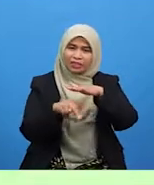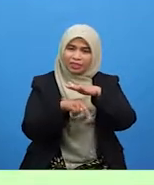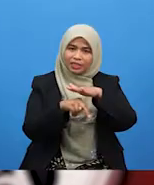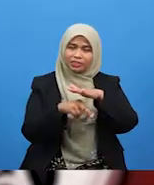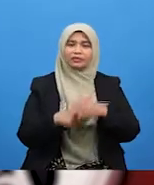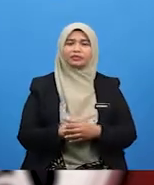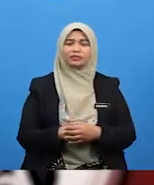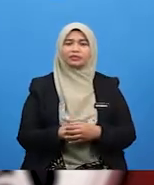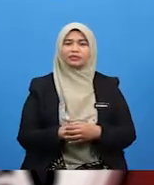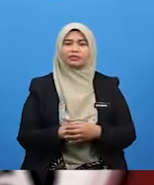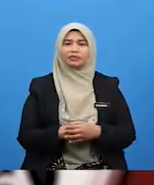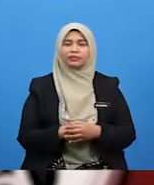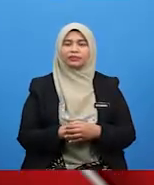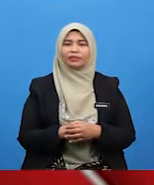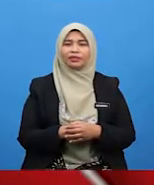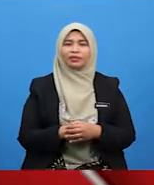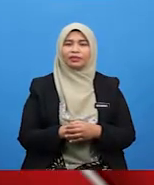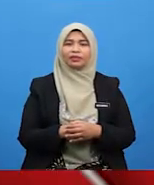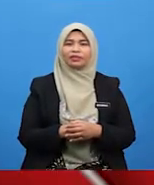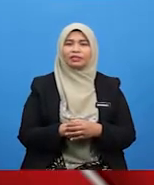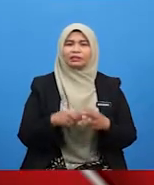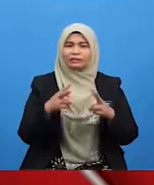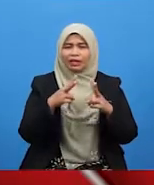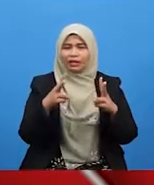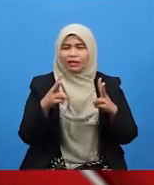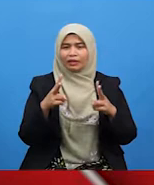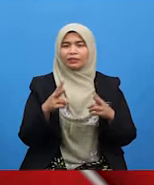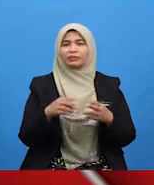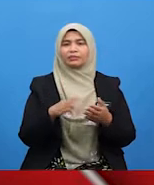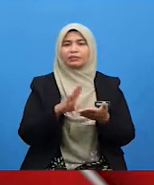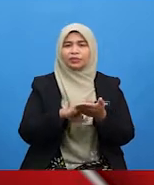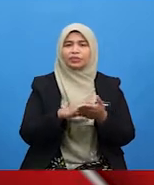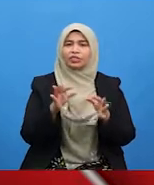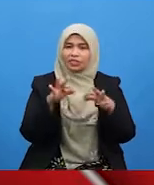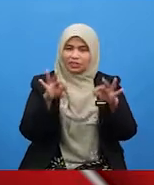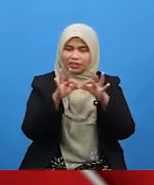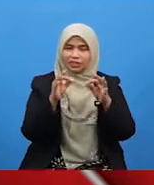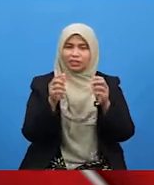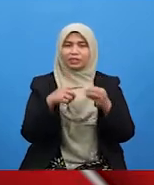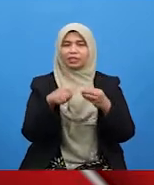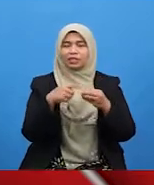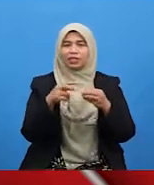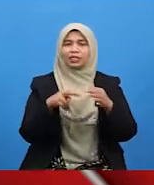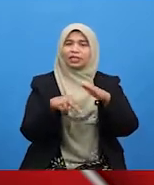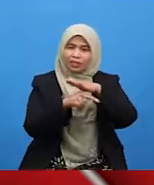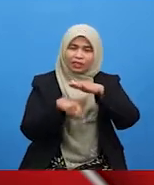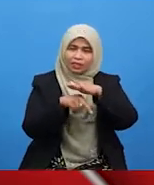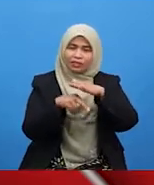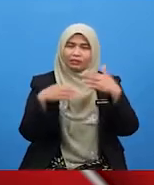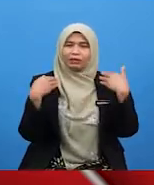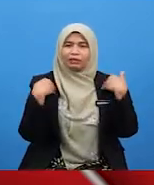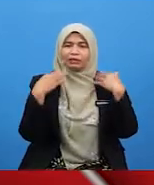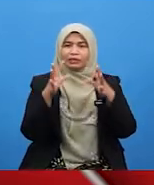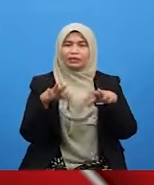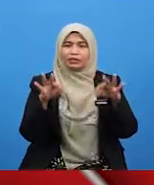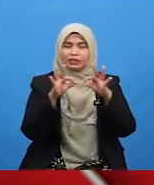neraka. Ya, murid-murid, betapa dahsyatnya cerita tentang neraka. Ada